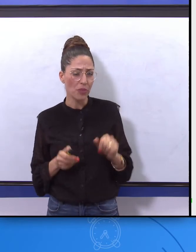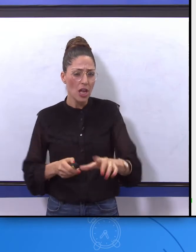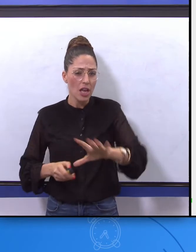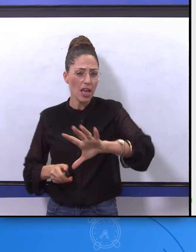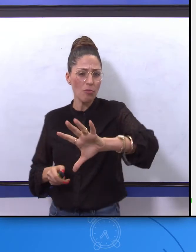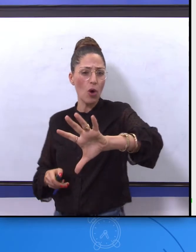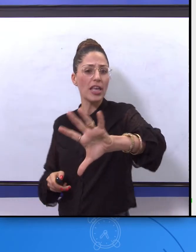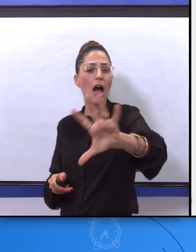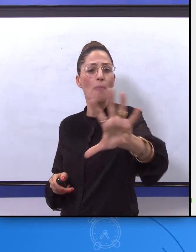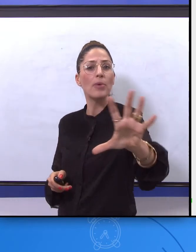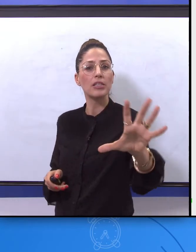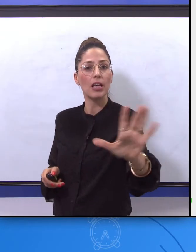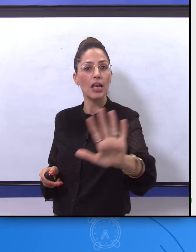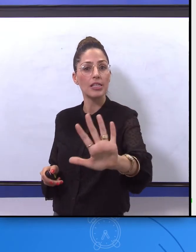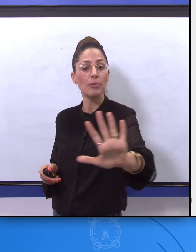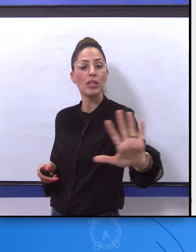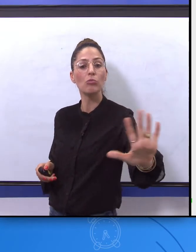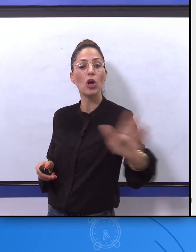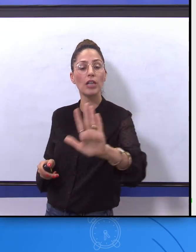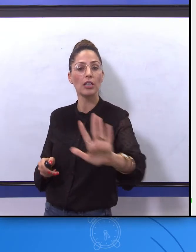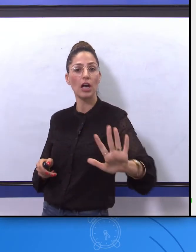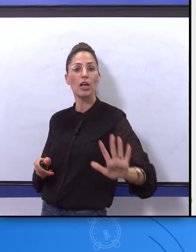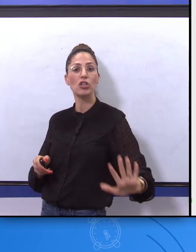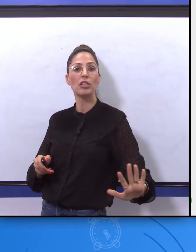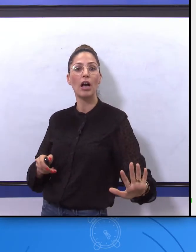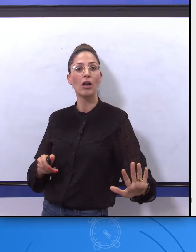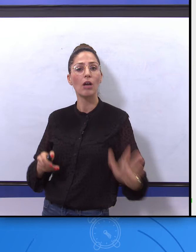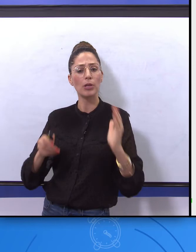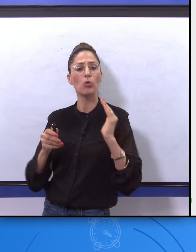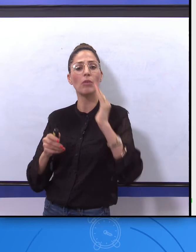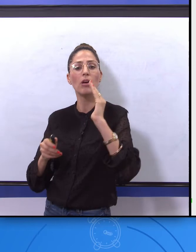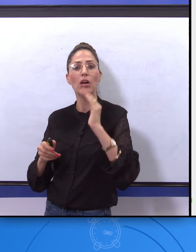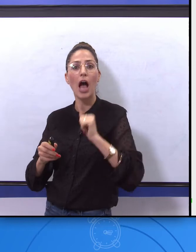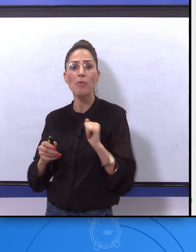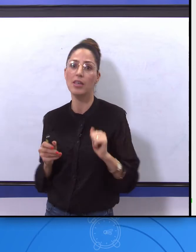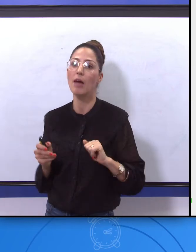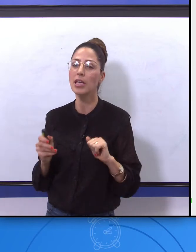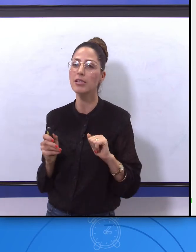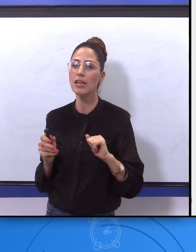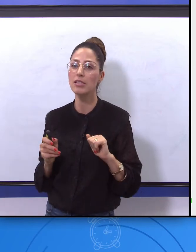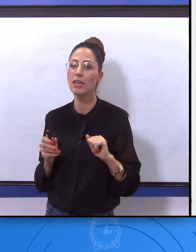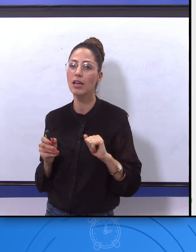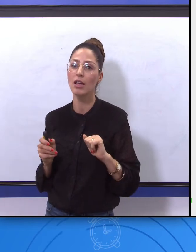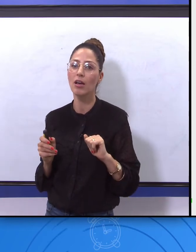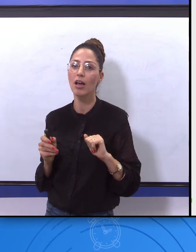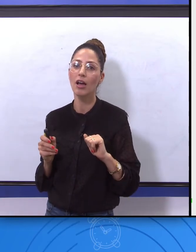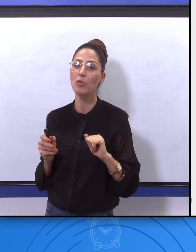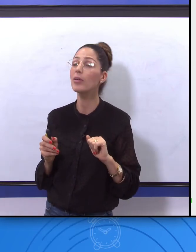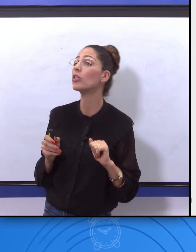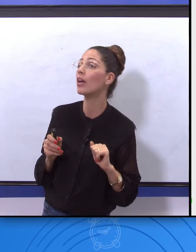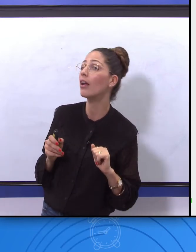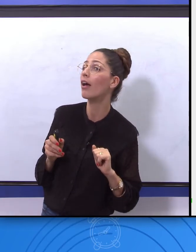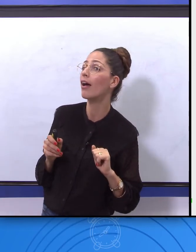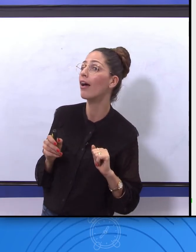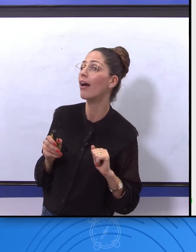תחשבו, אם הוא היה שם את הדמויות אחת אחרי השנייה, בטורים, האם זה גם היה זז? מי